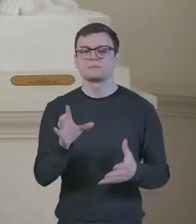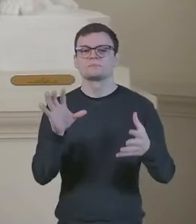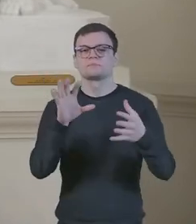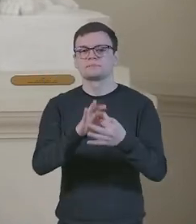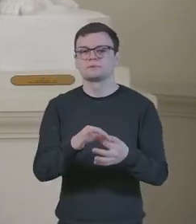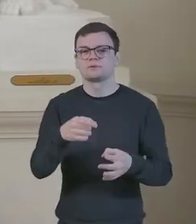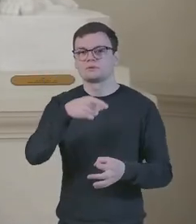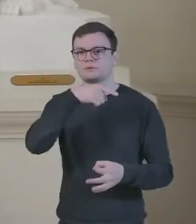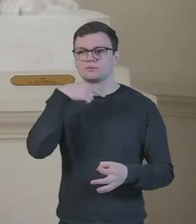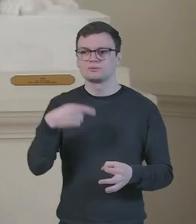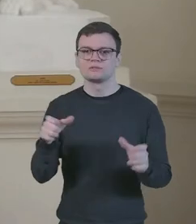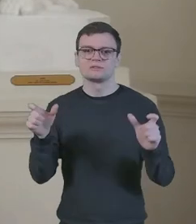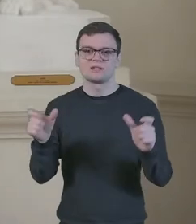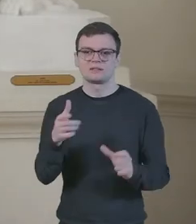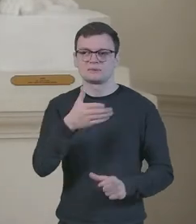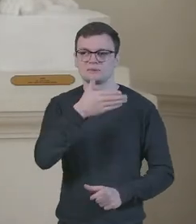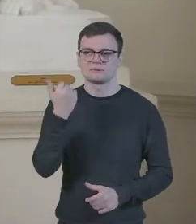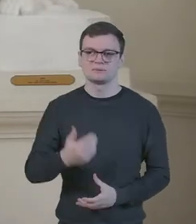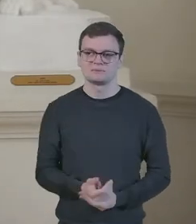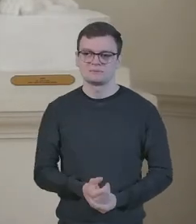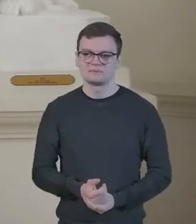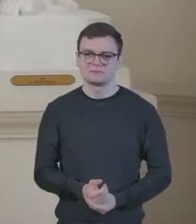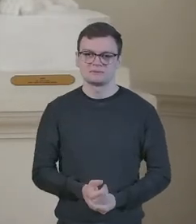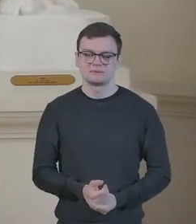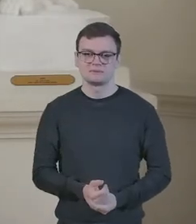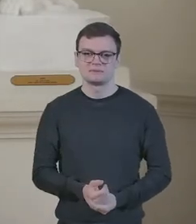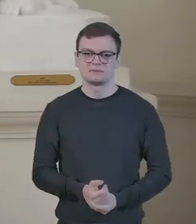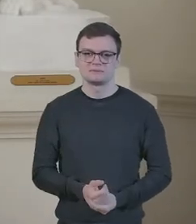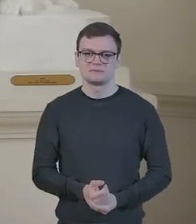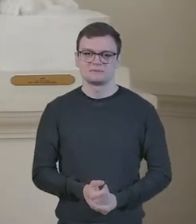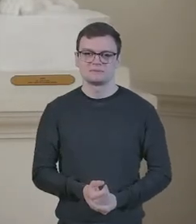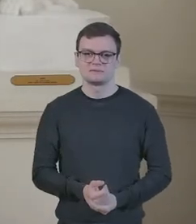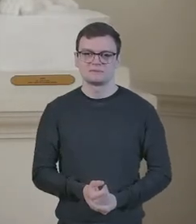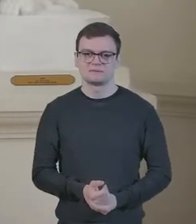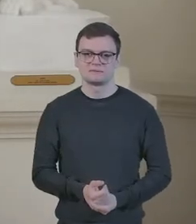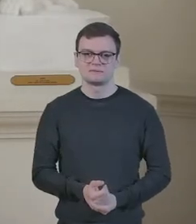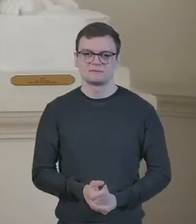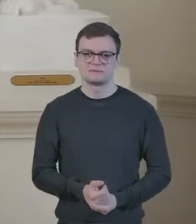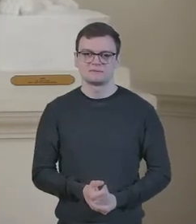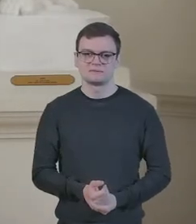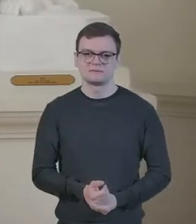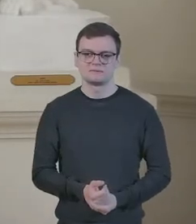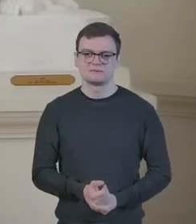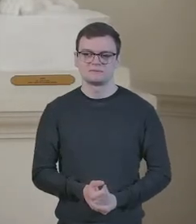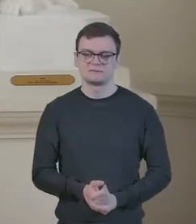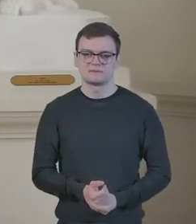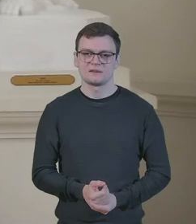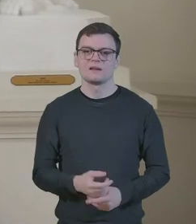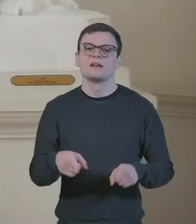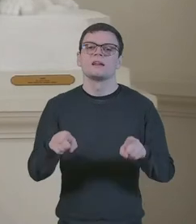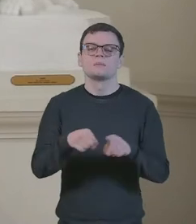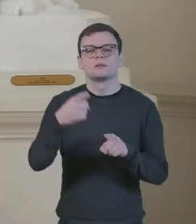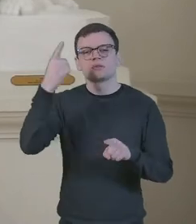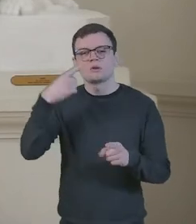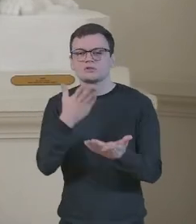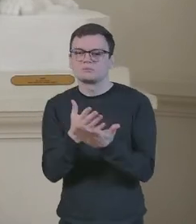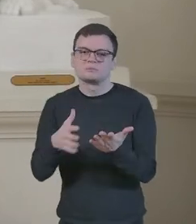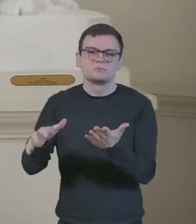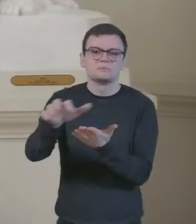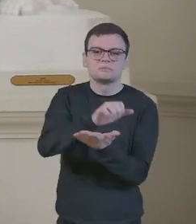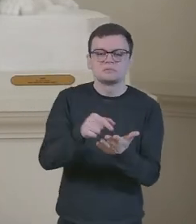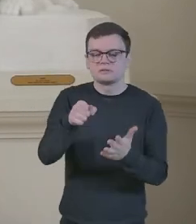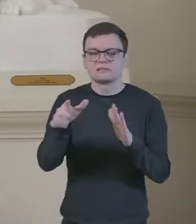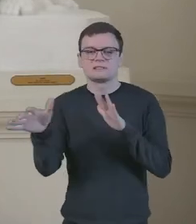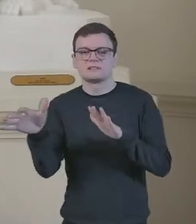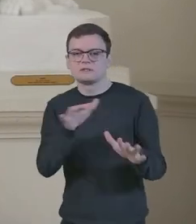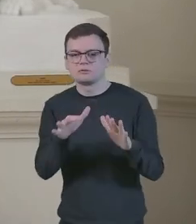sankcijų Rusijai ir vis toliau remia Rusijos siekius destabilizuoti padėtį regione. Tačiau